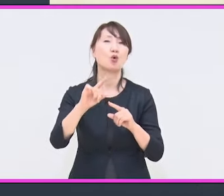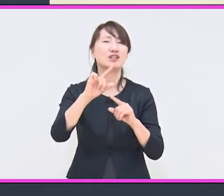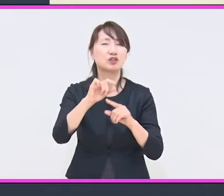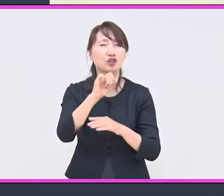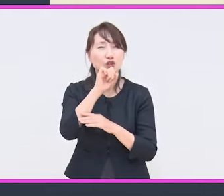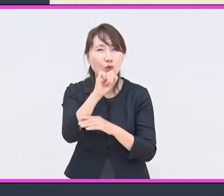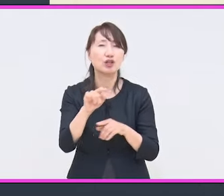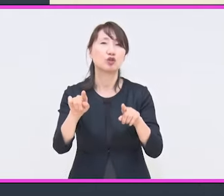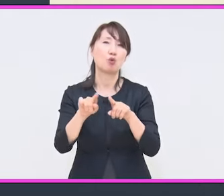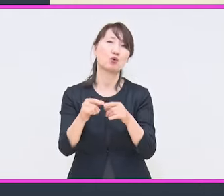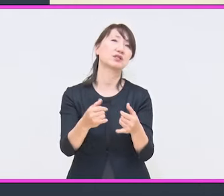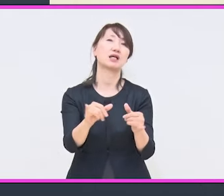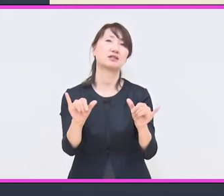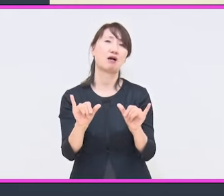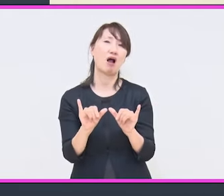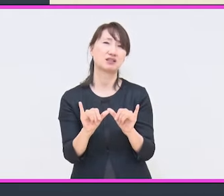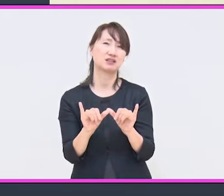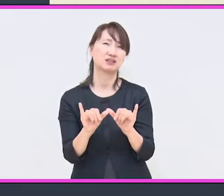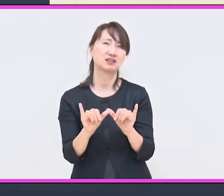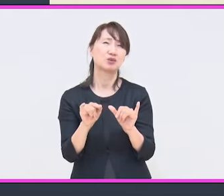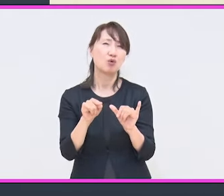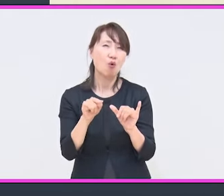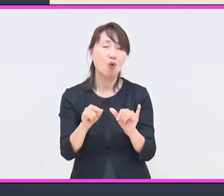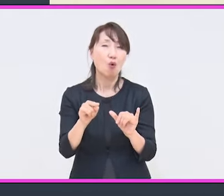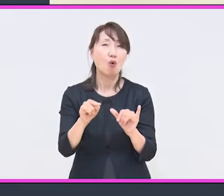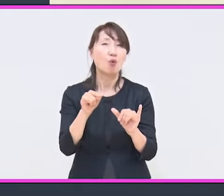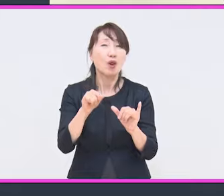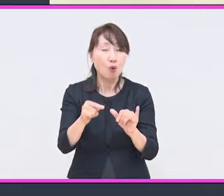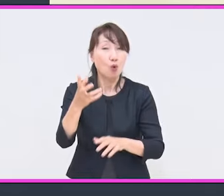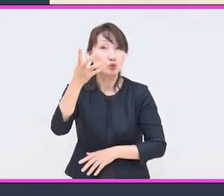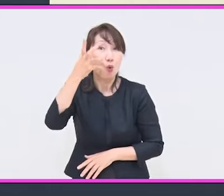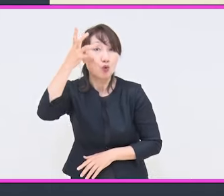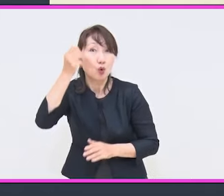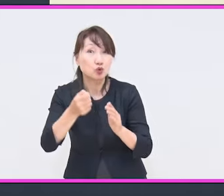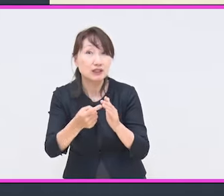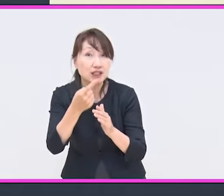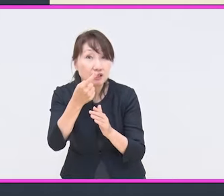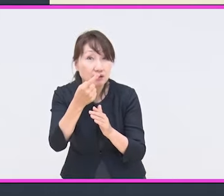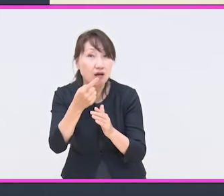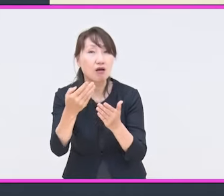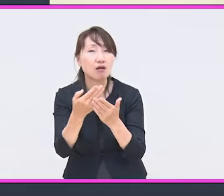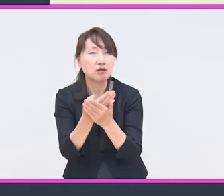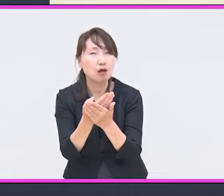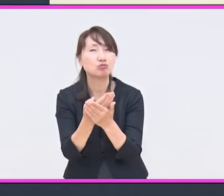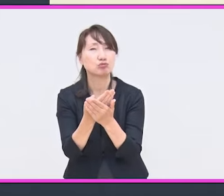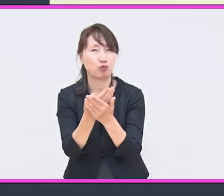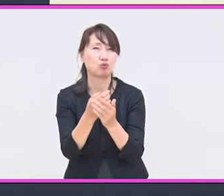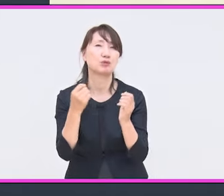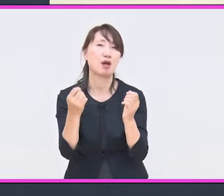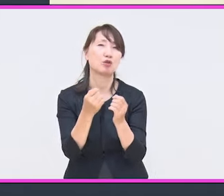社会をちょっとやっぱ想像するきっかけになるイベントなんだなっていうことを